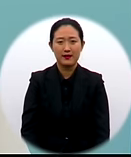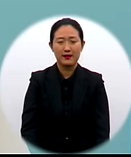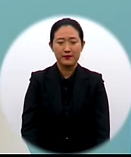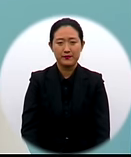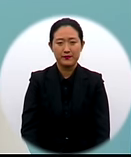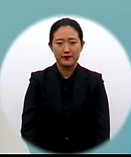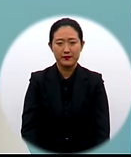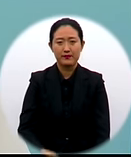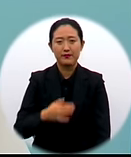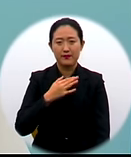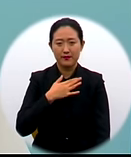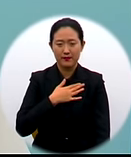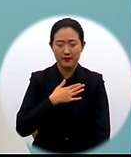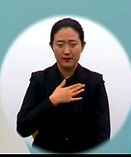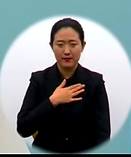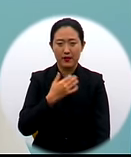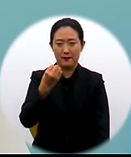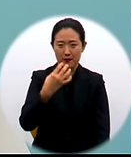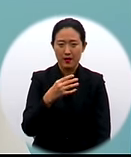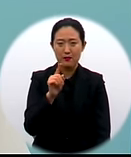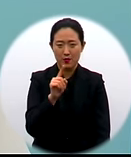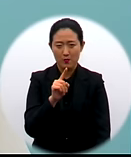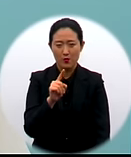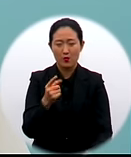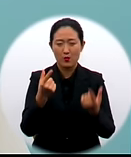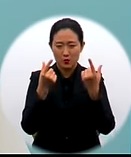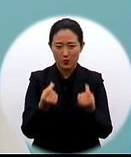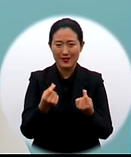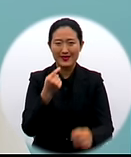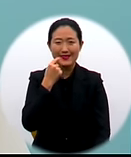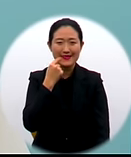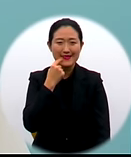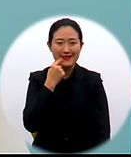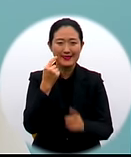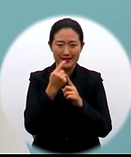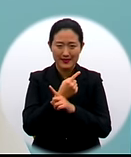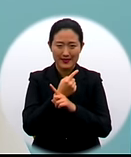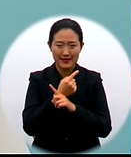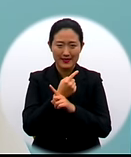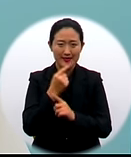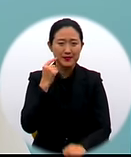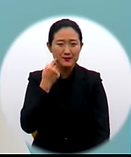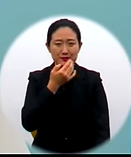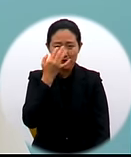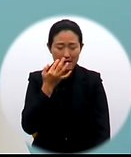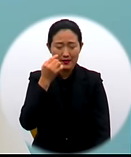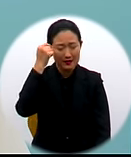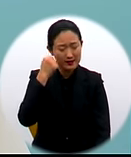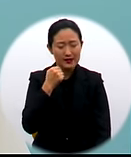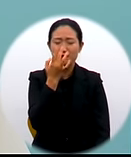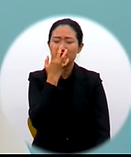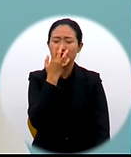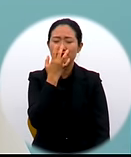하더라고요. 김 이사는 똑같이 이를 때우는데 미적 감각 1도 없는 치과 의사한테 가고 싶어?